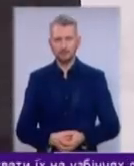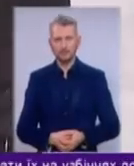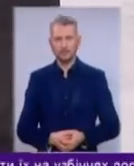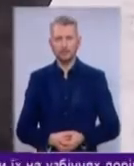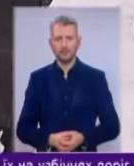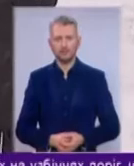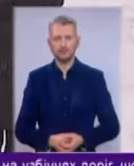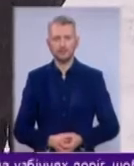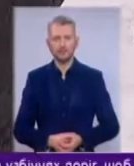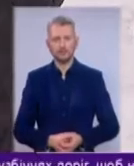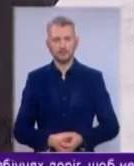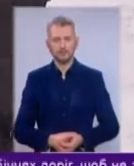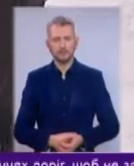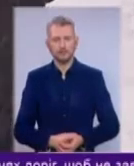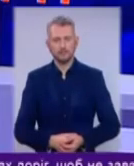Бурчак, телеканал «Київ».